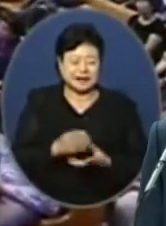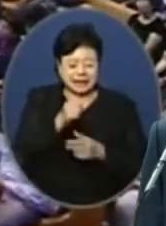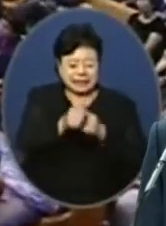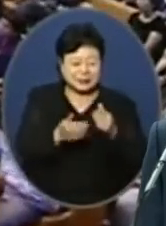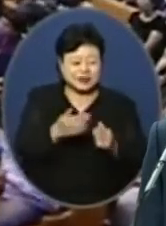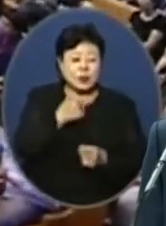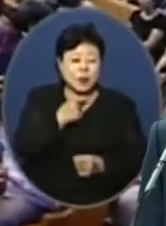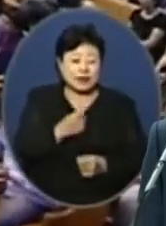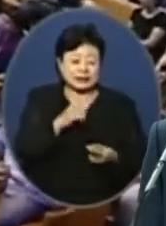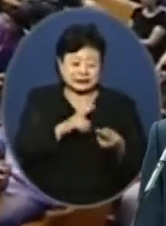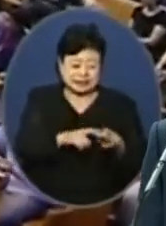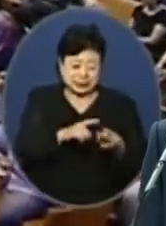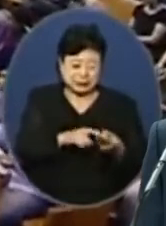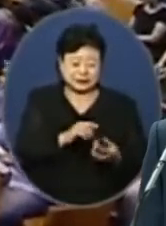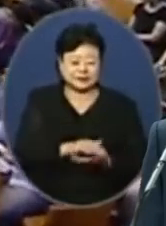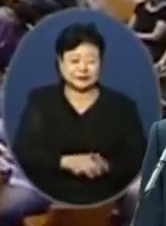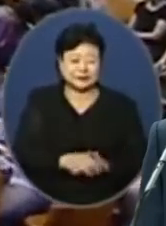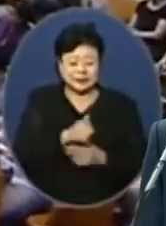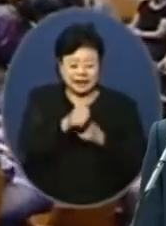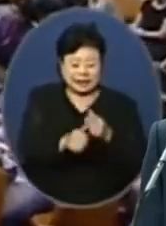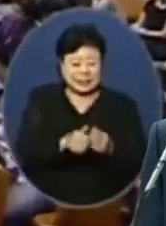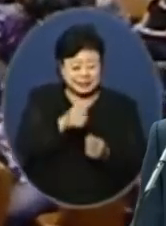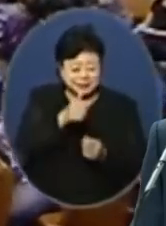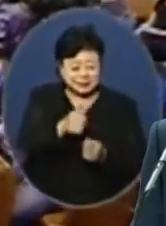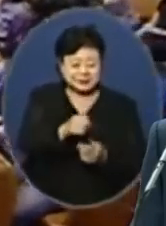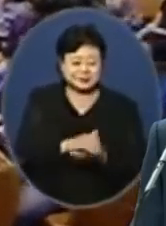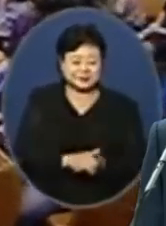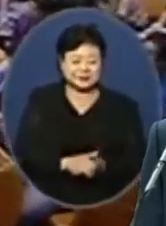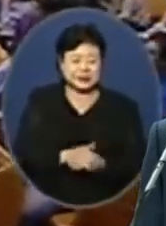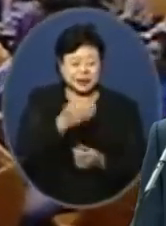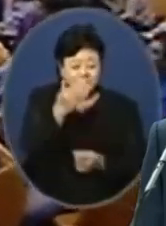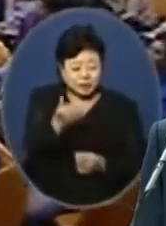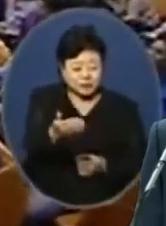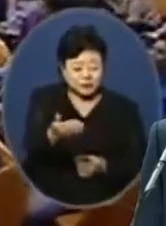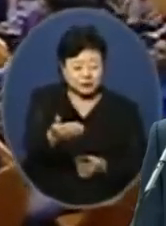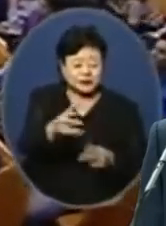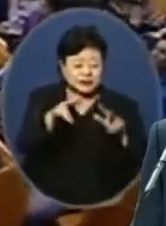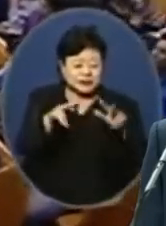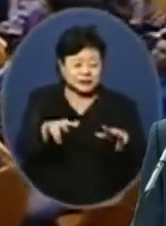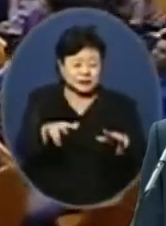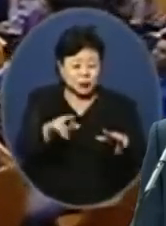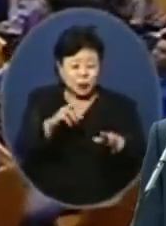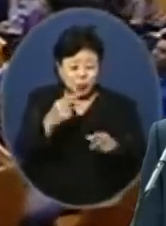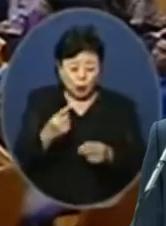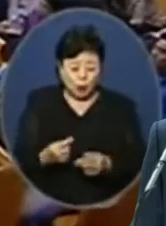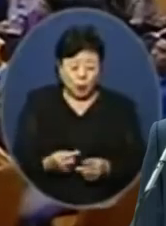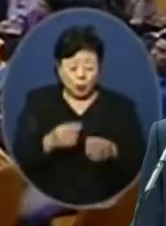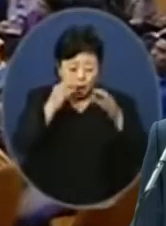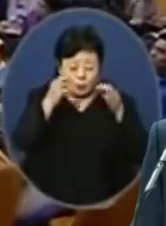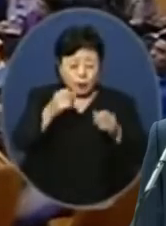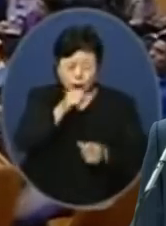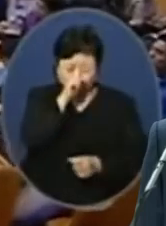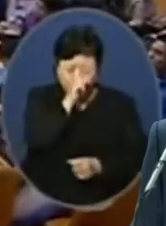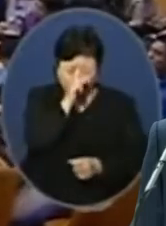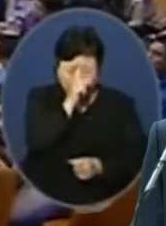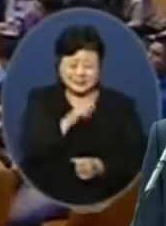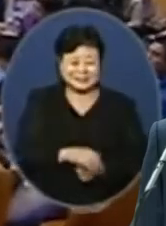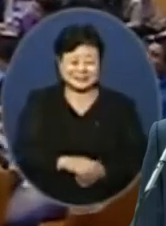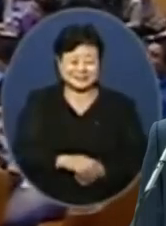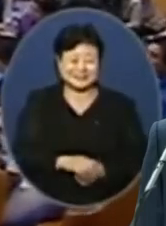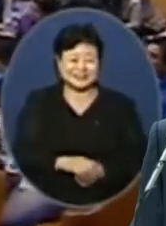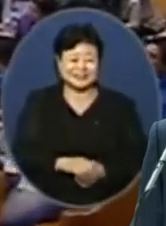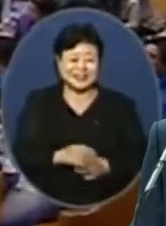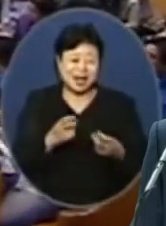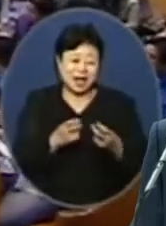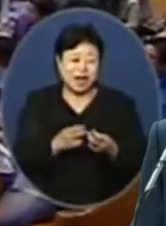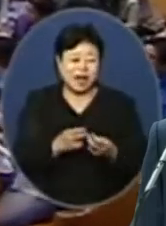하나님께서 원하시는 것입니다. 하나님이 여러분을 지금도 보고 너무 좋아해서 어찌할